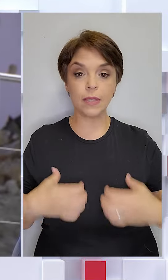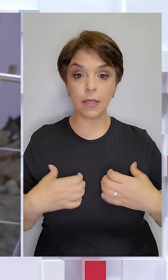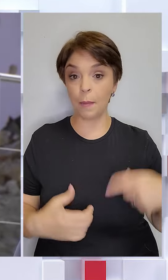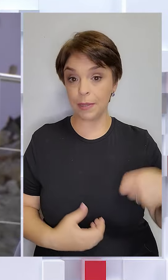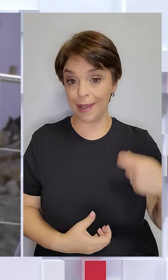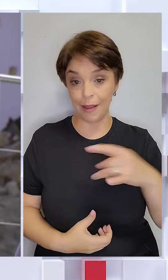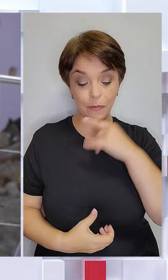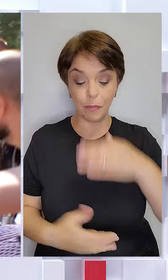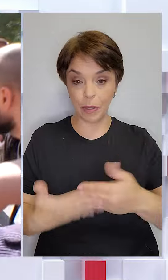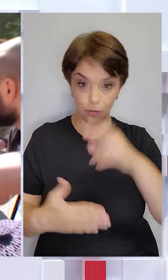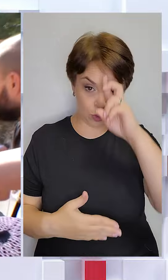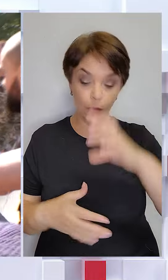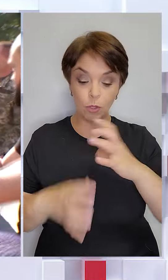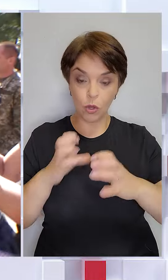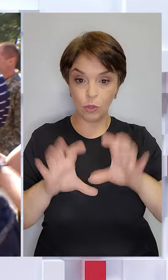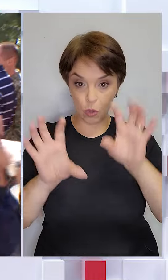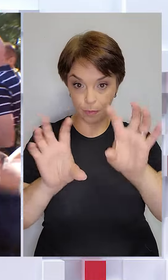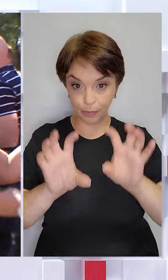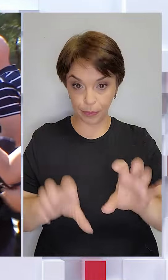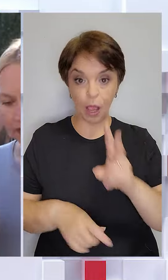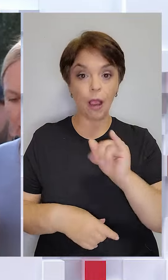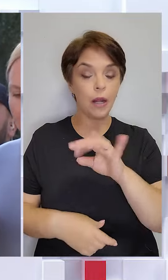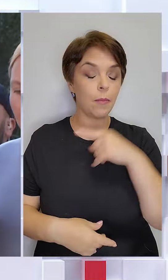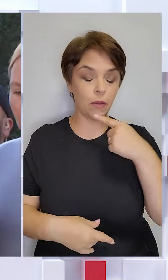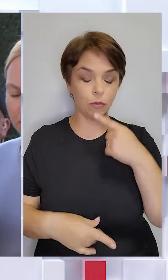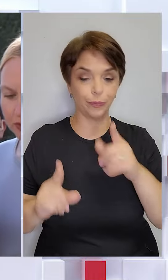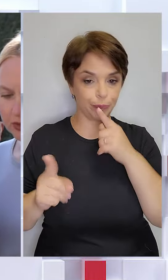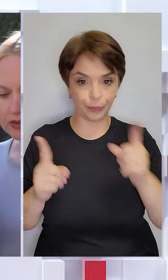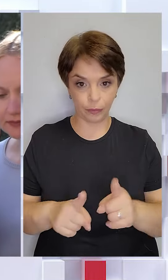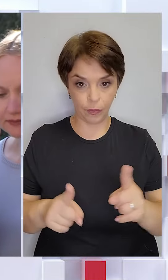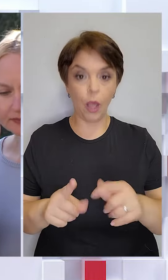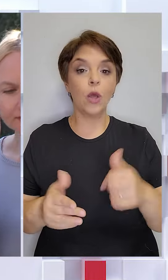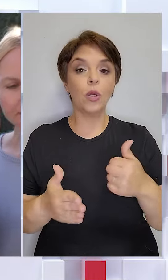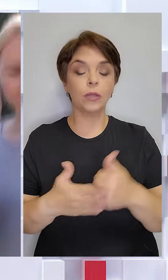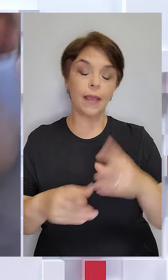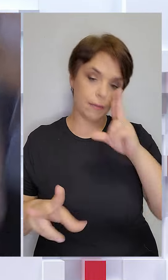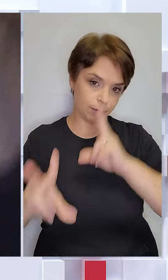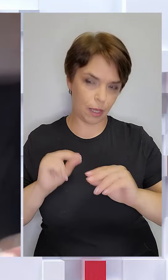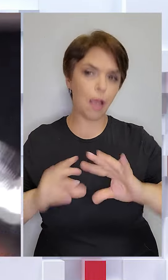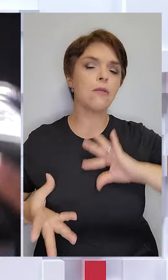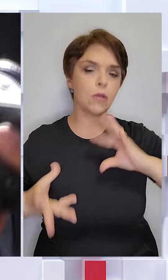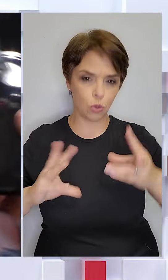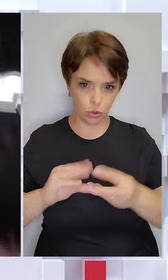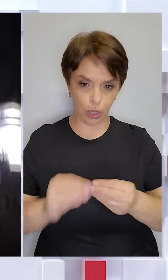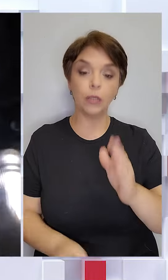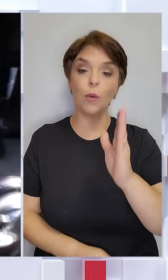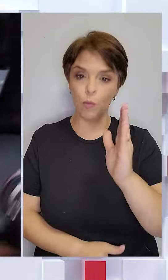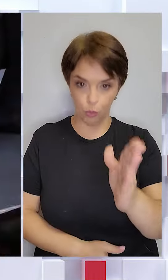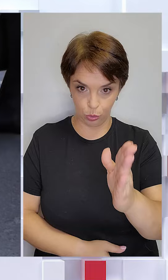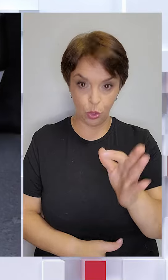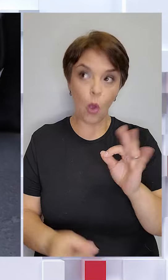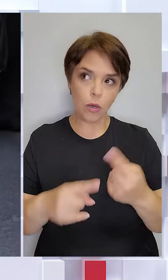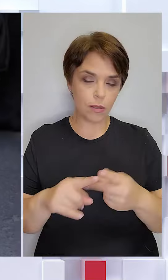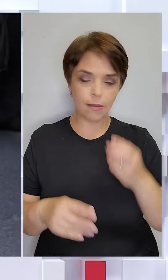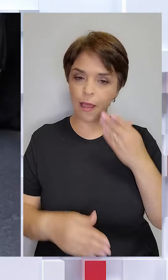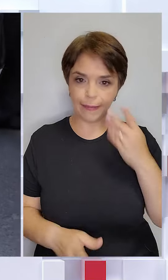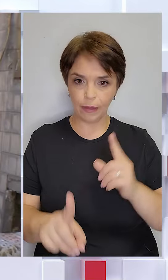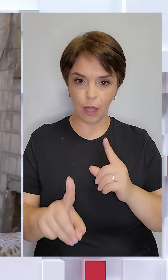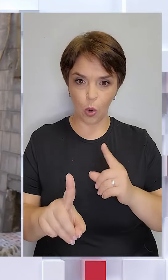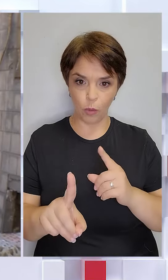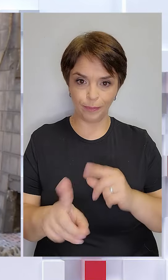президента РФ перед міжнародним правом Карім Хан пояснює коротко. Зокрема, дає надію, мовляв, результати будуть, хоч це і